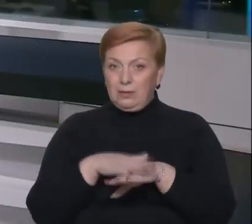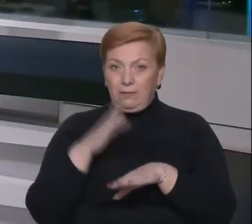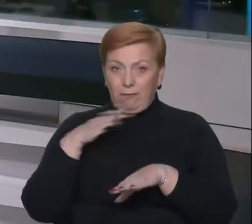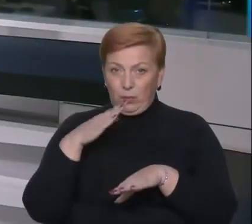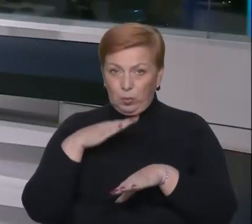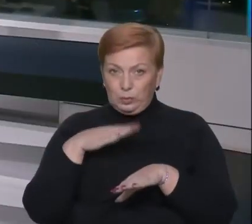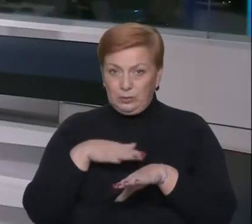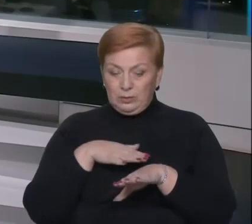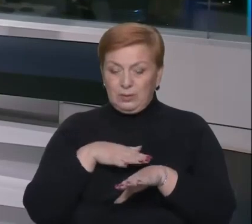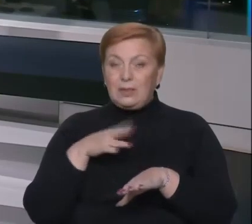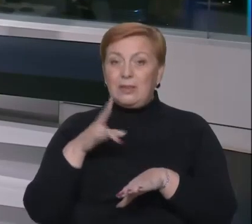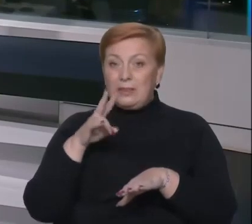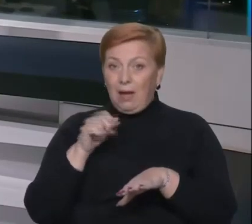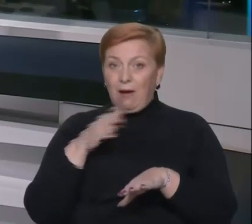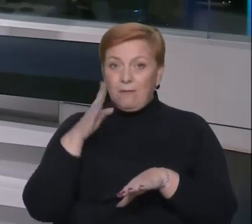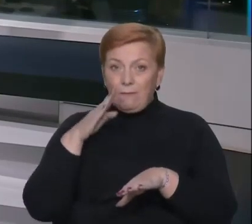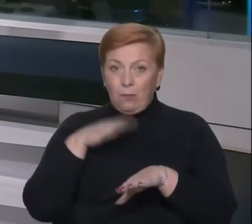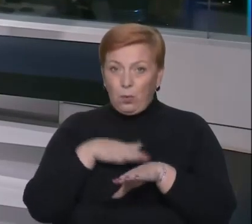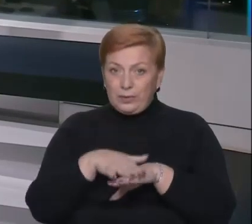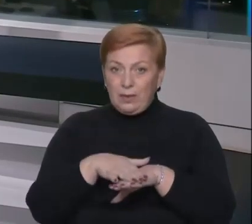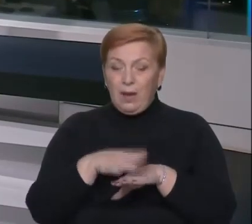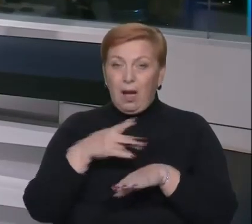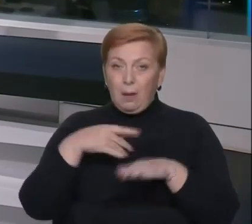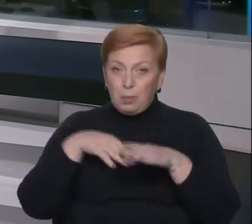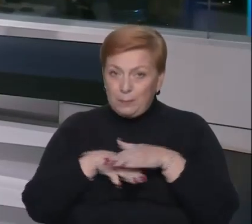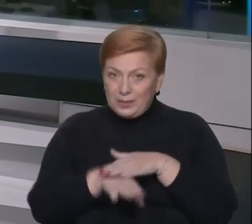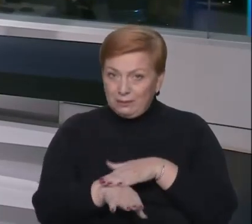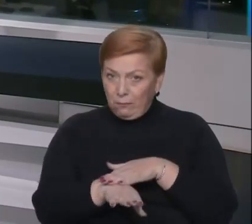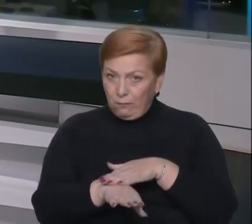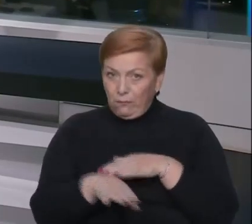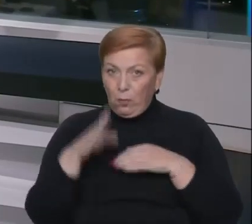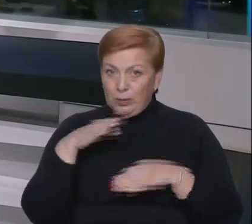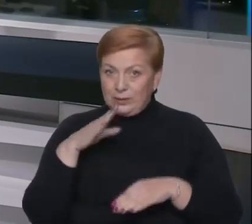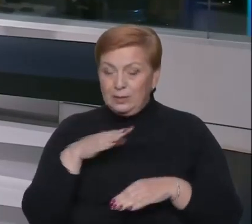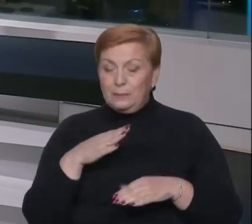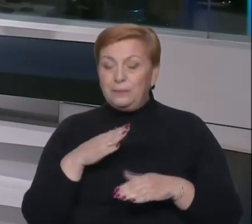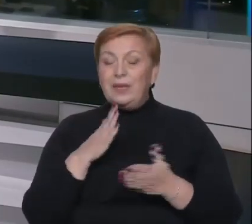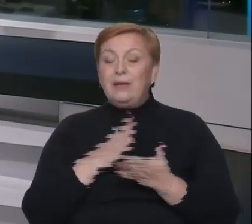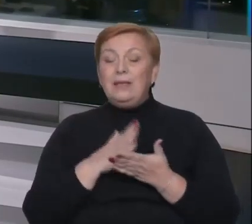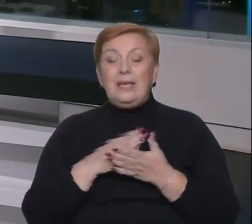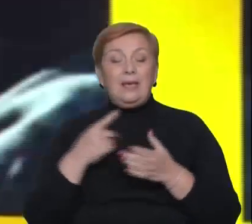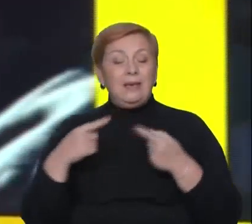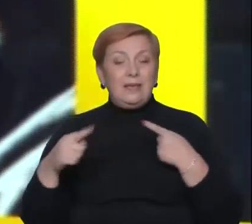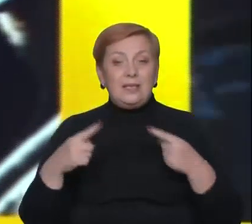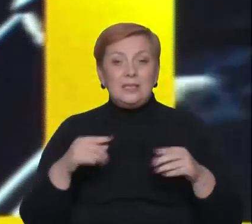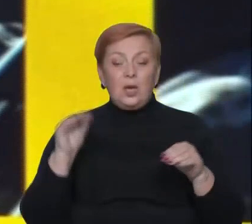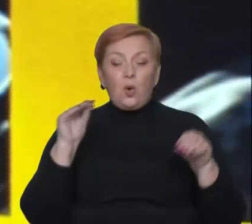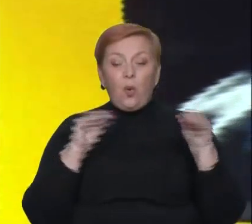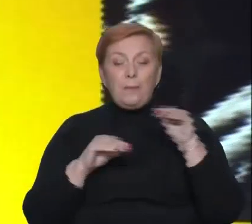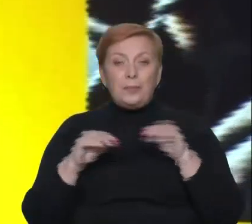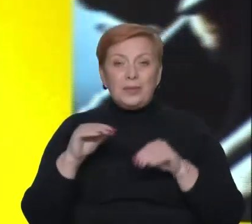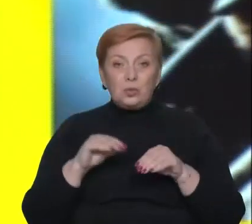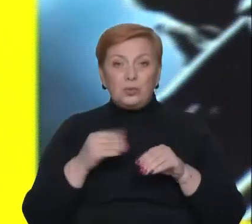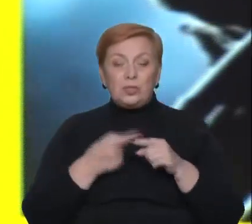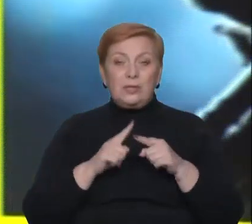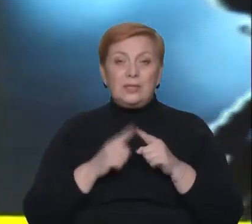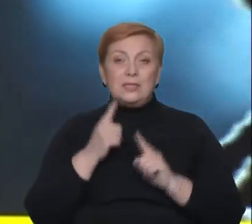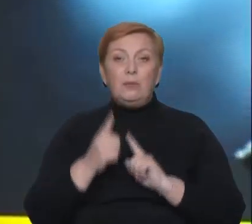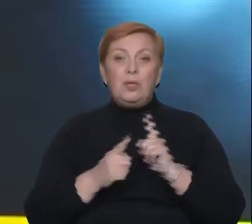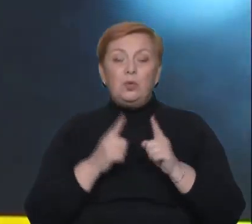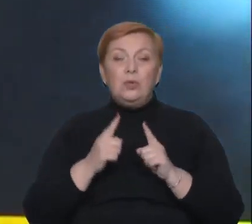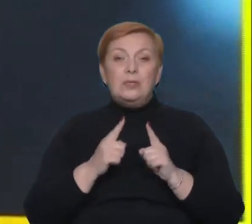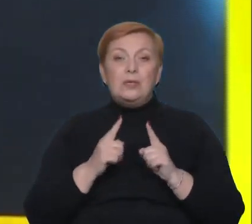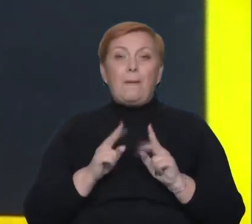про надводні дрони або підводні дрони, то є різні деякі комплектуючі, які змінюють принцип роботи, але не